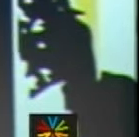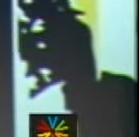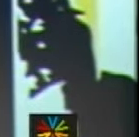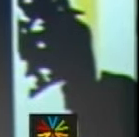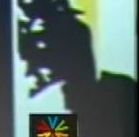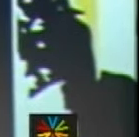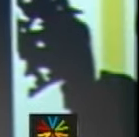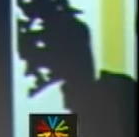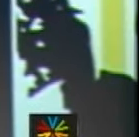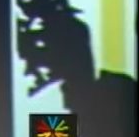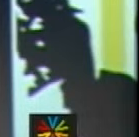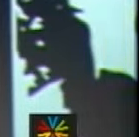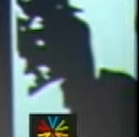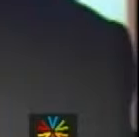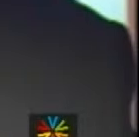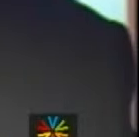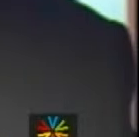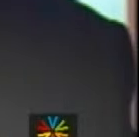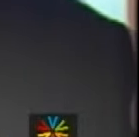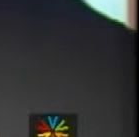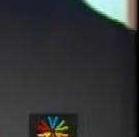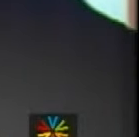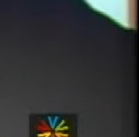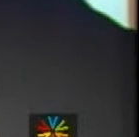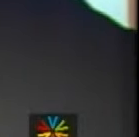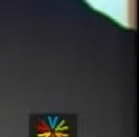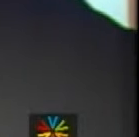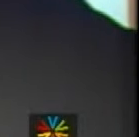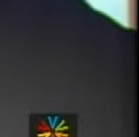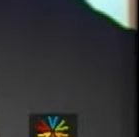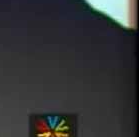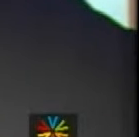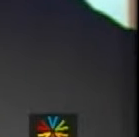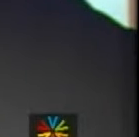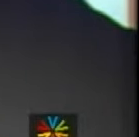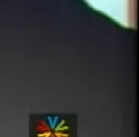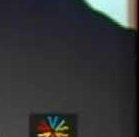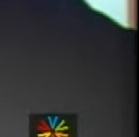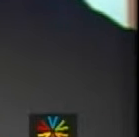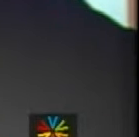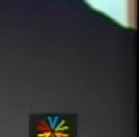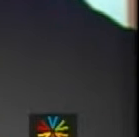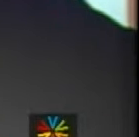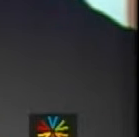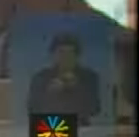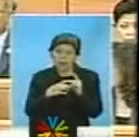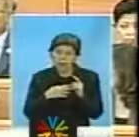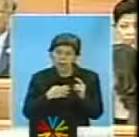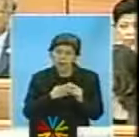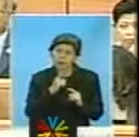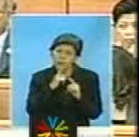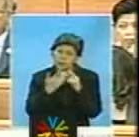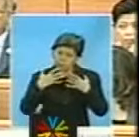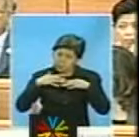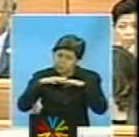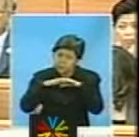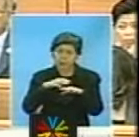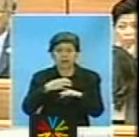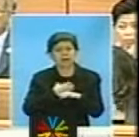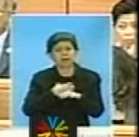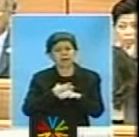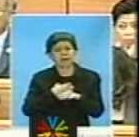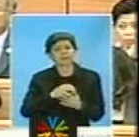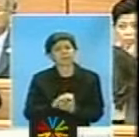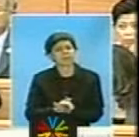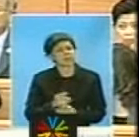สุเทพเพูดต่อไปจากนั้นอีกนะฮะเขาบอกว่าแนวทางในการสร้างการเมืองของระบอบทักษิณเนี่ยแตกต่างจากพวกตนและคนไทยคนอื่น